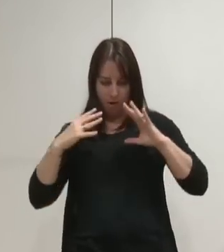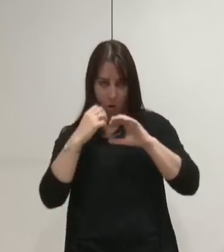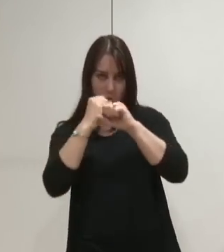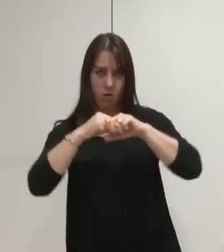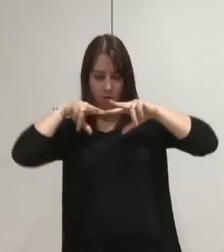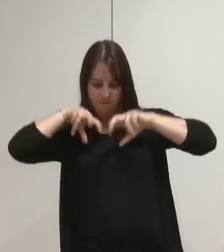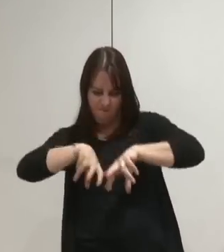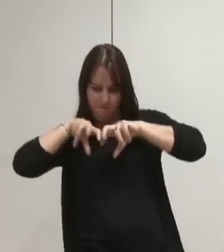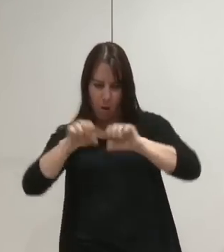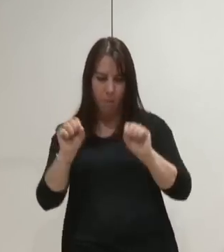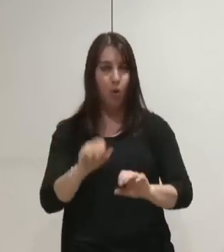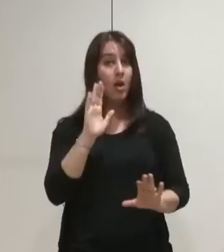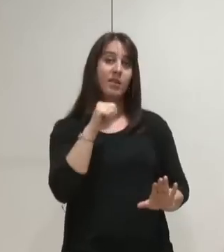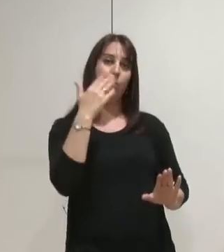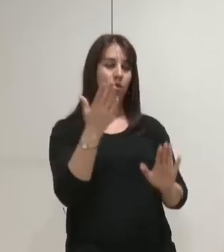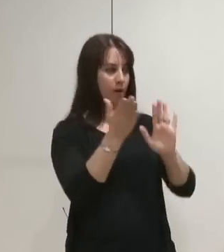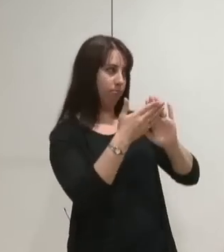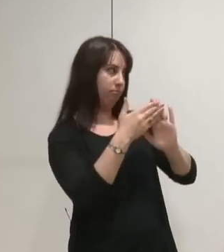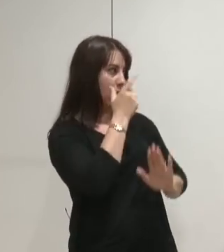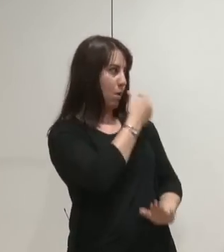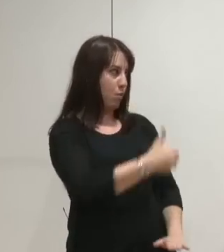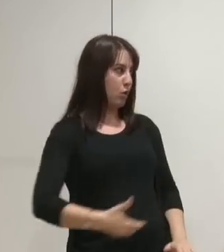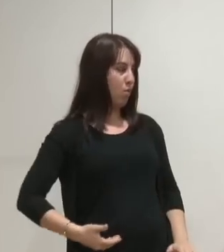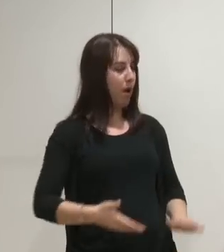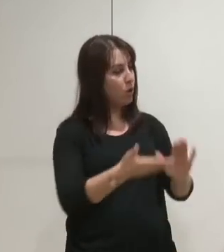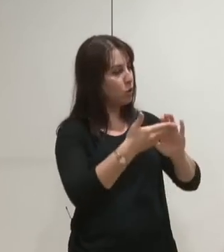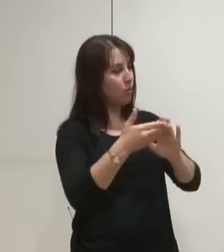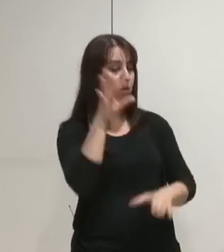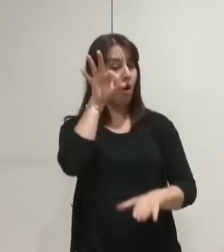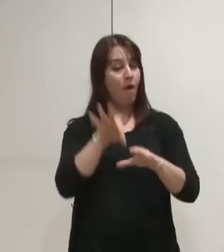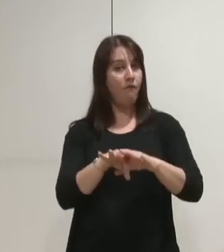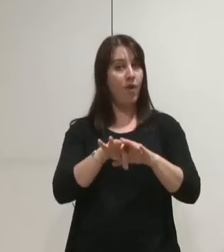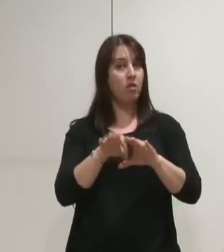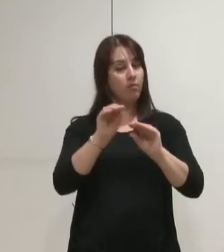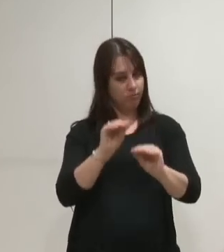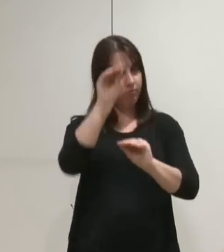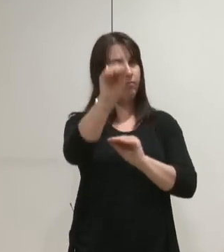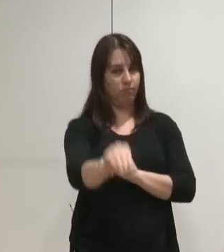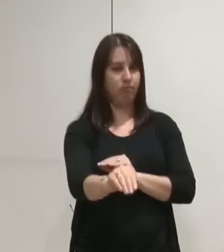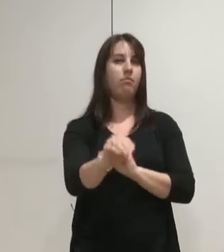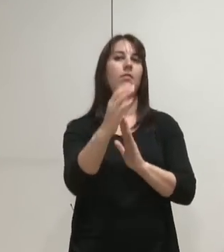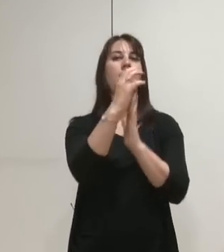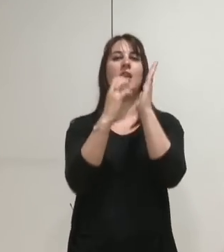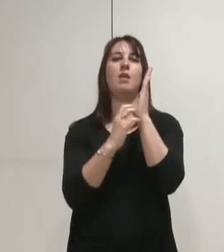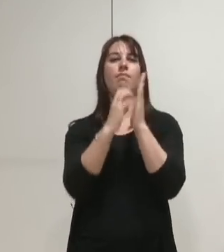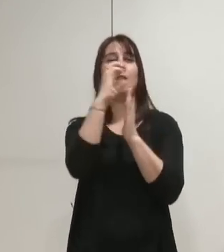nécessaire voilà pourquoi je vous demande monsieur le Maire de soumettre au vote de l'assemblée le report de la